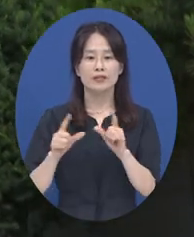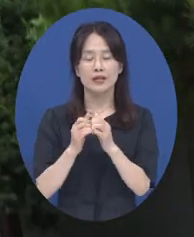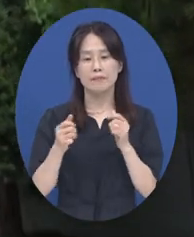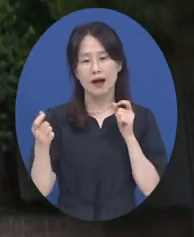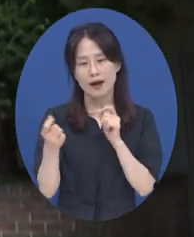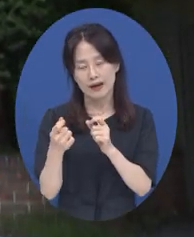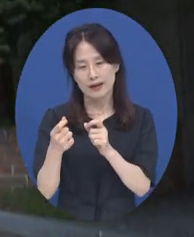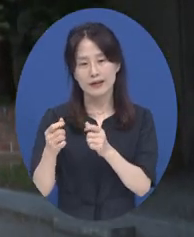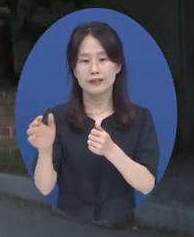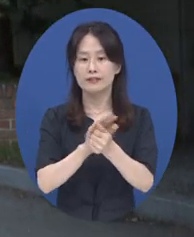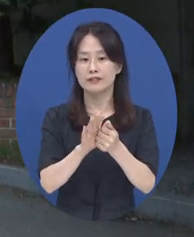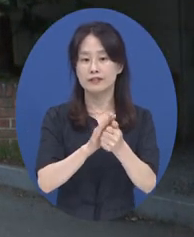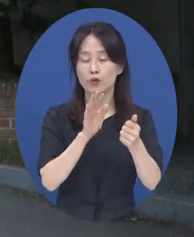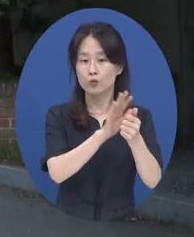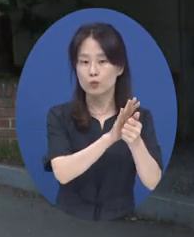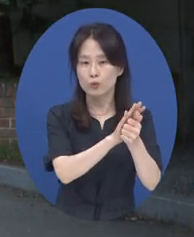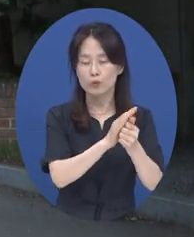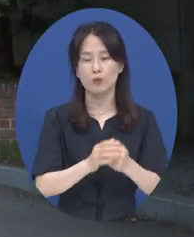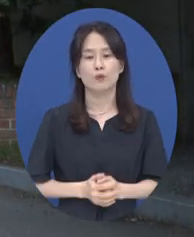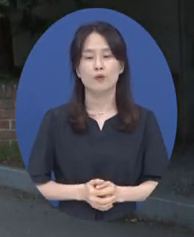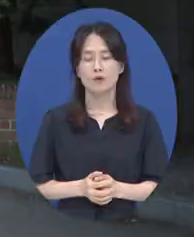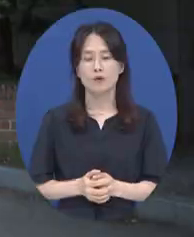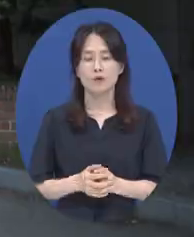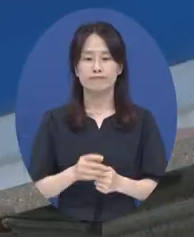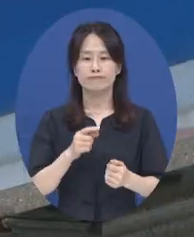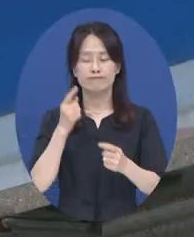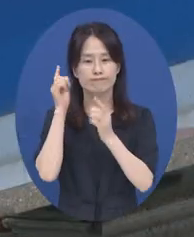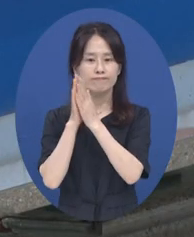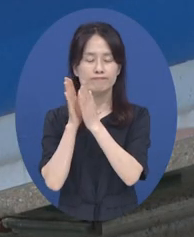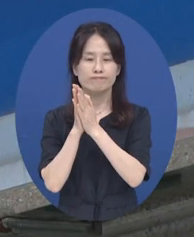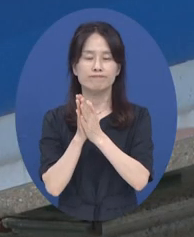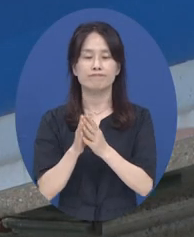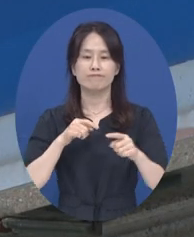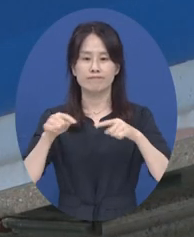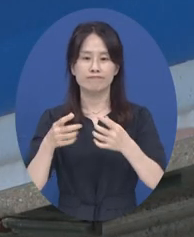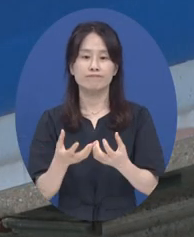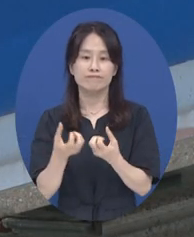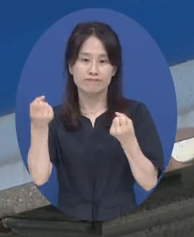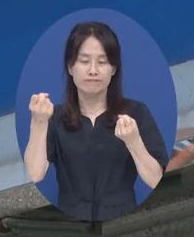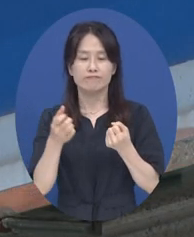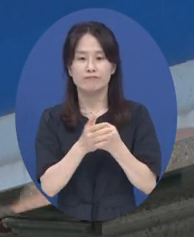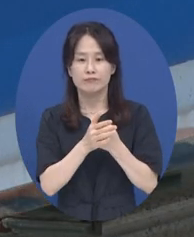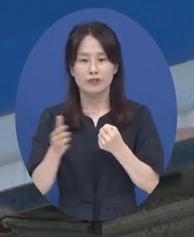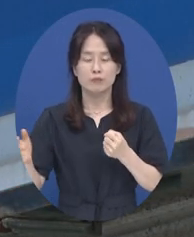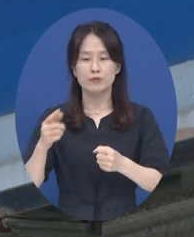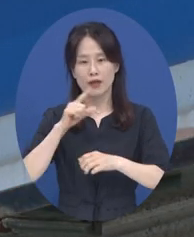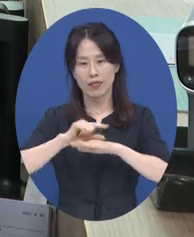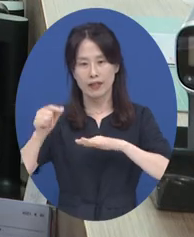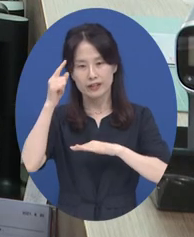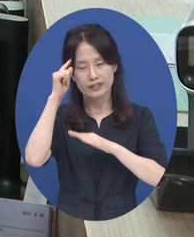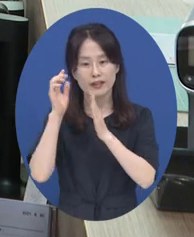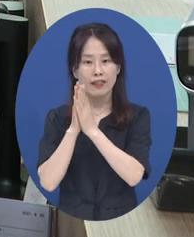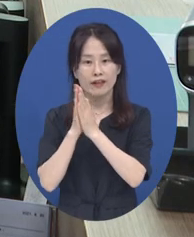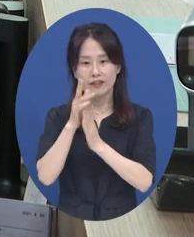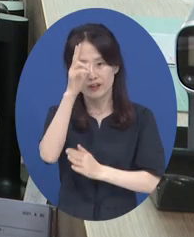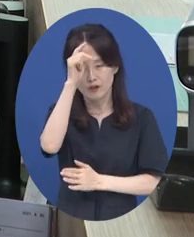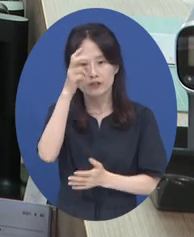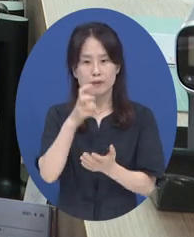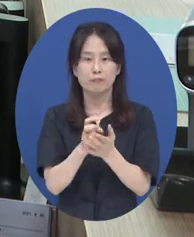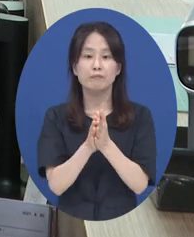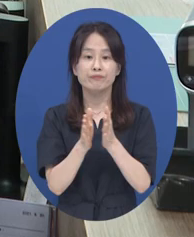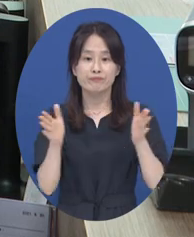주민 밀착형 민생 치안 서비스를 제공하고 자치 붕 것 시연을 위해 오랫동안 돈이 된 자체 경찰 제가 본격적으로 시행